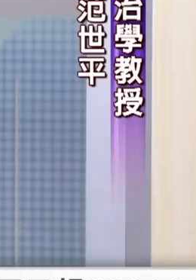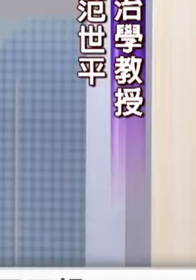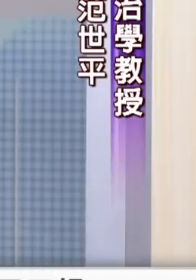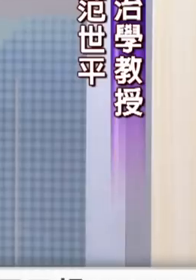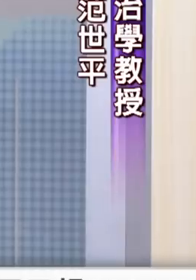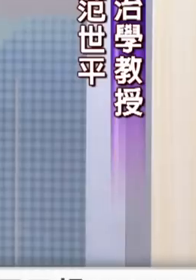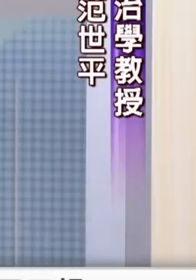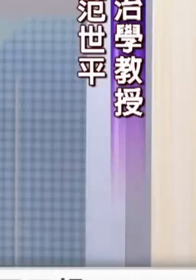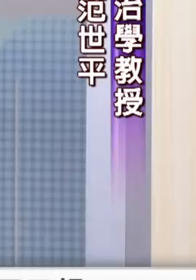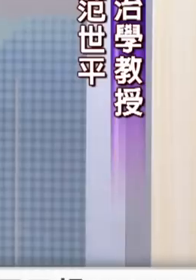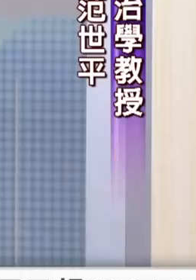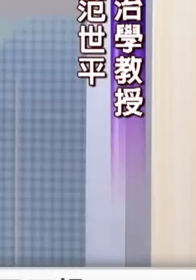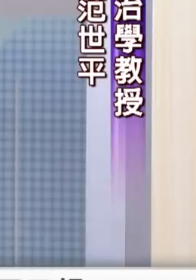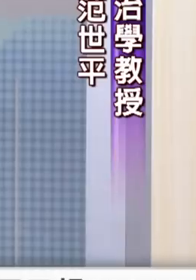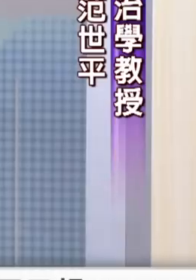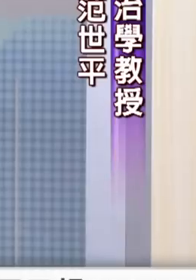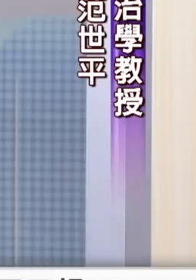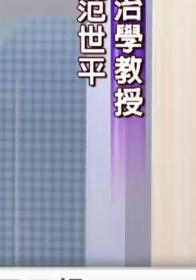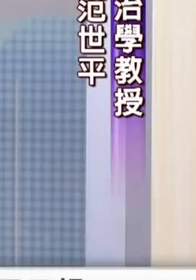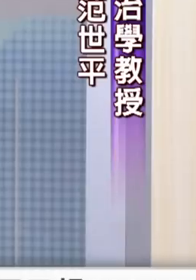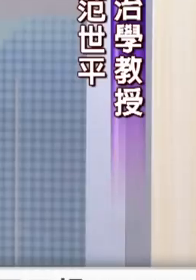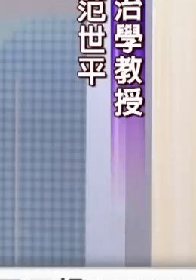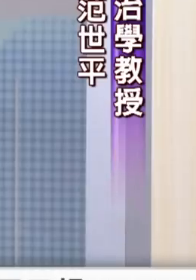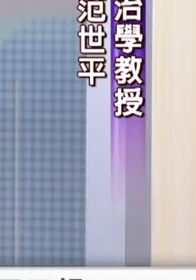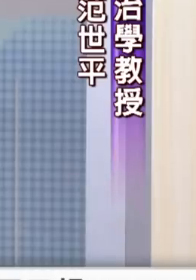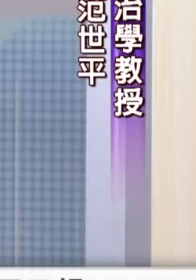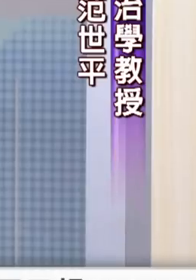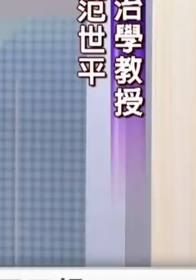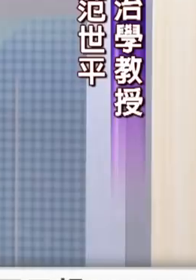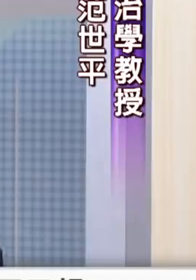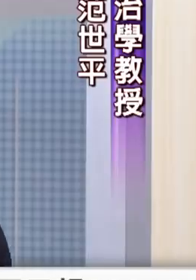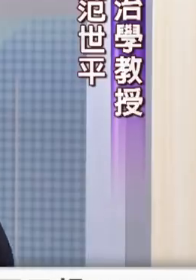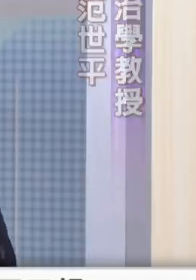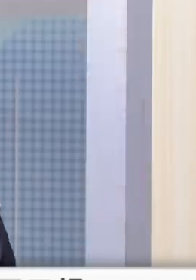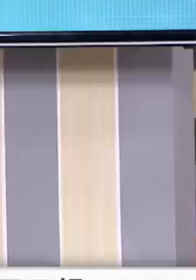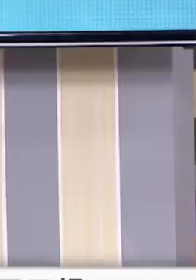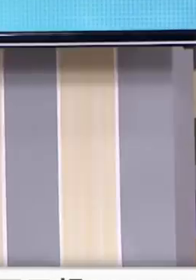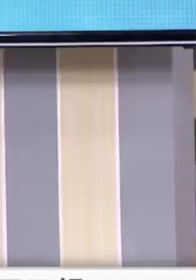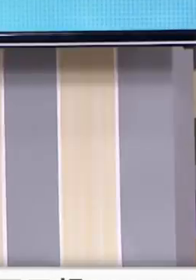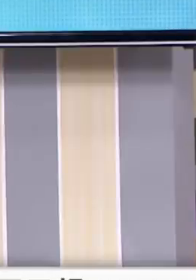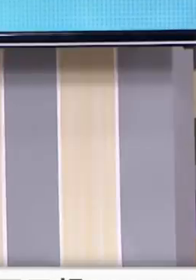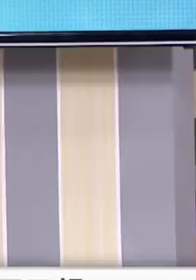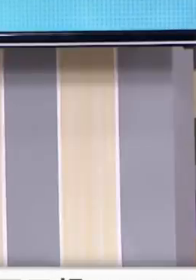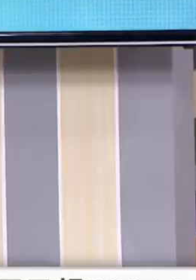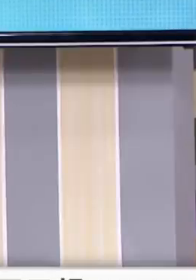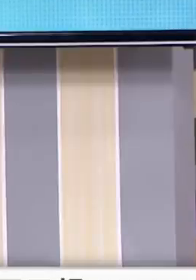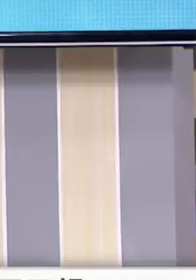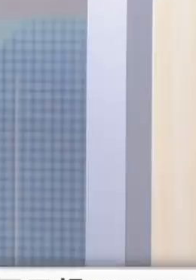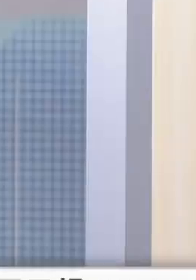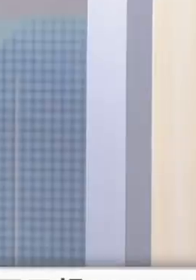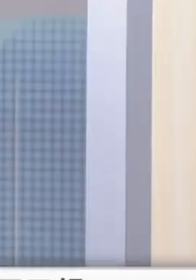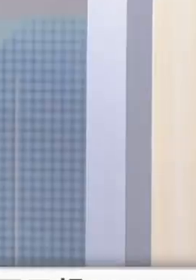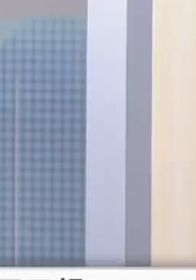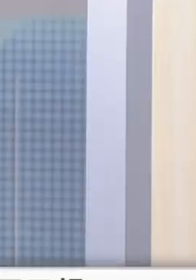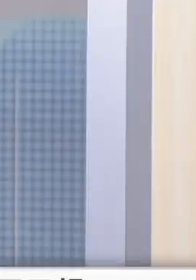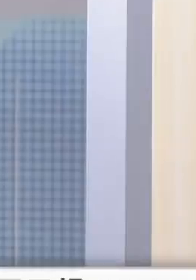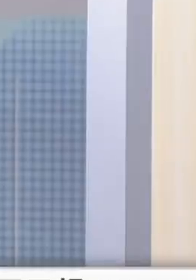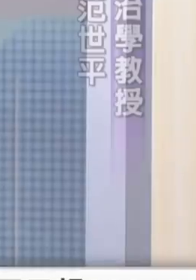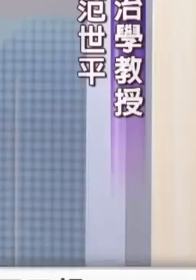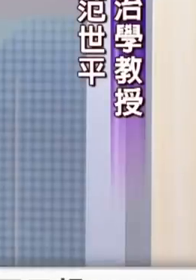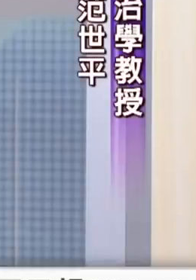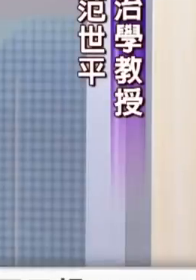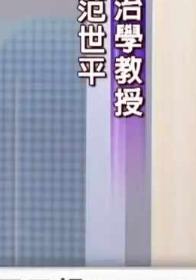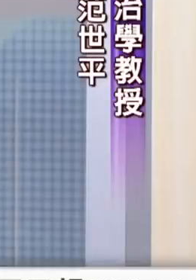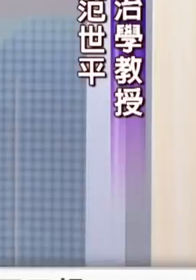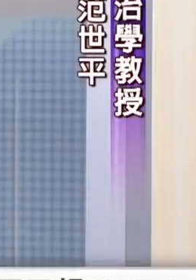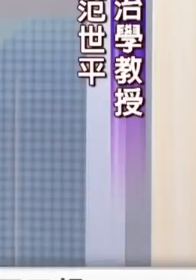休假了，要比谁的长？所以我不知道你时间长也比不过人家，你的效率也比不过人家。那我觉得现在看起来，柯文